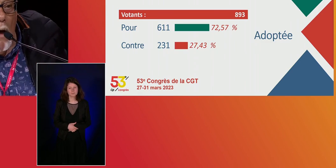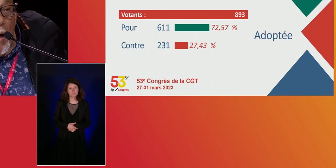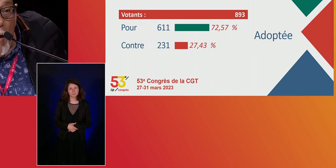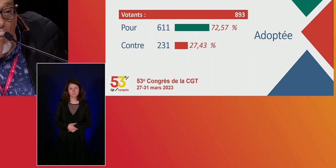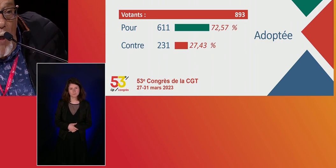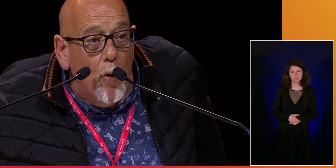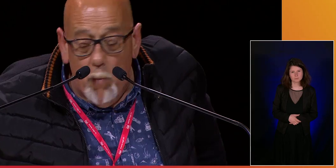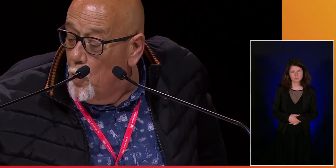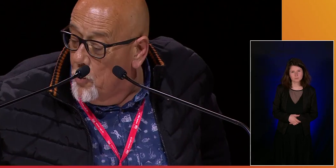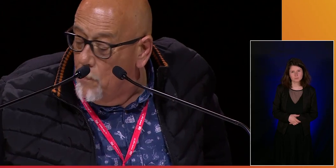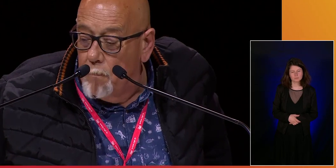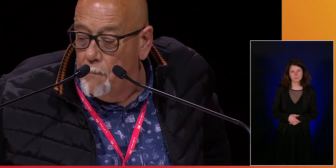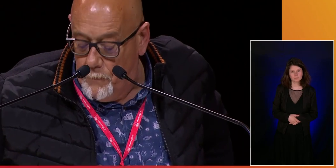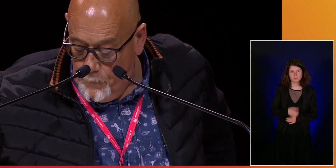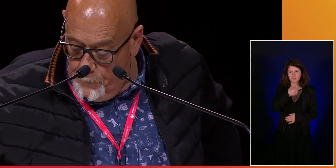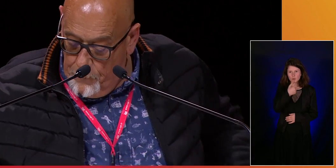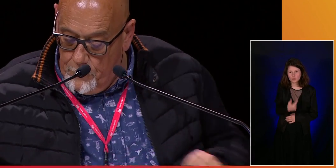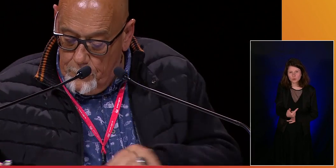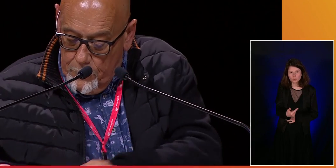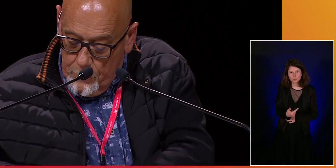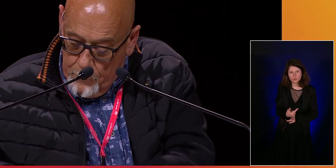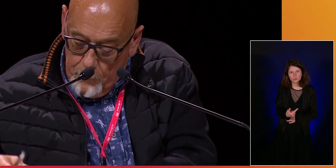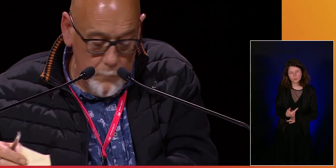voilà micro numéro 2